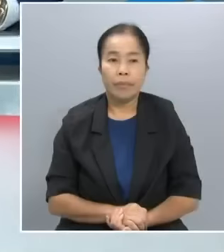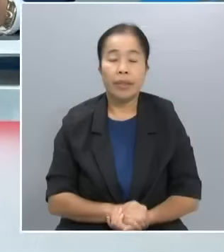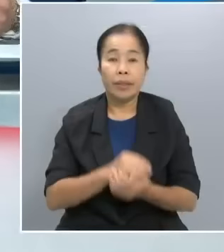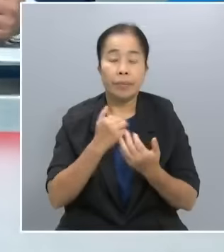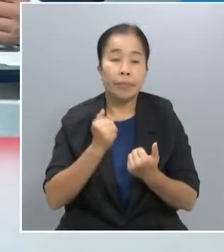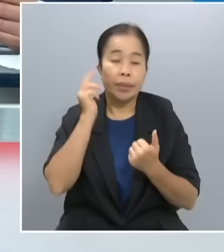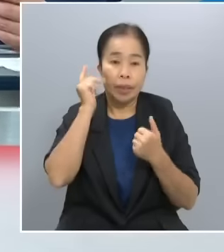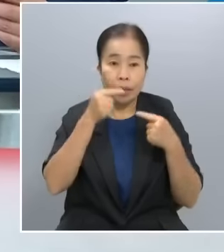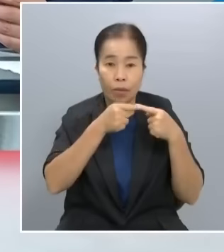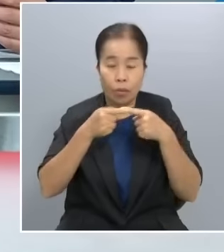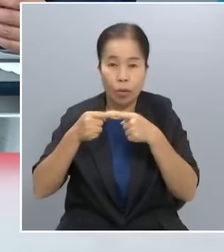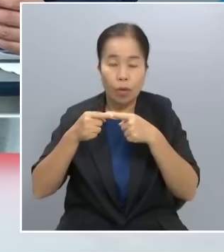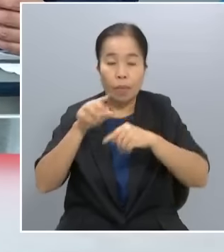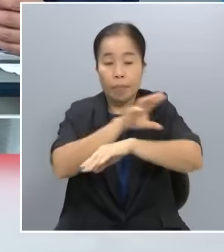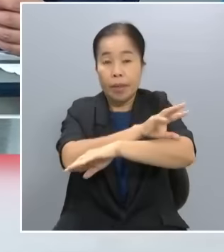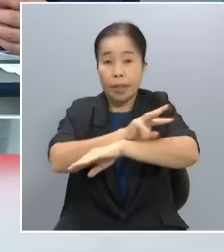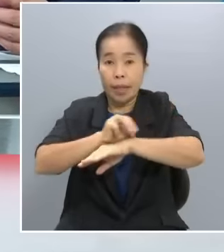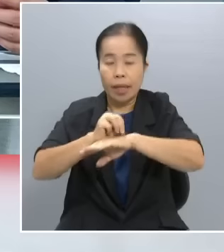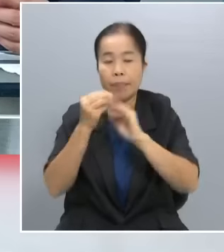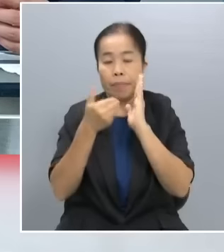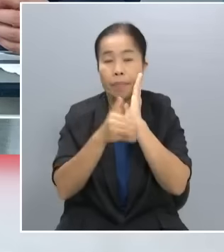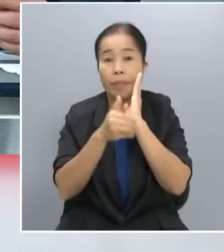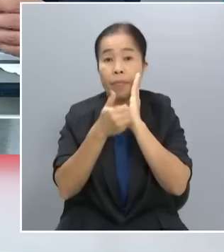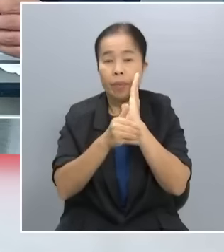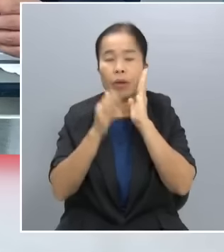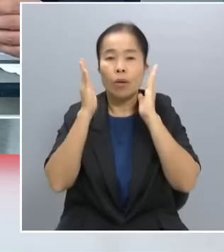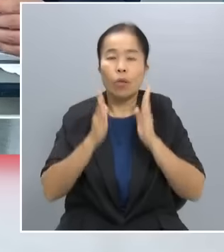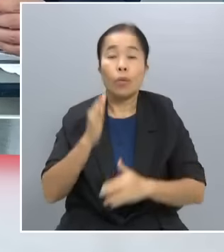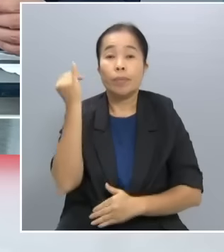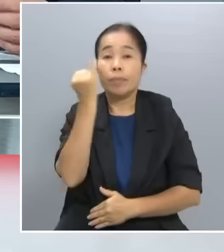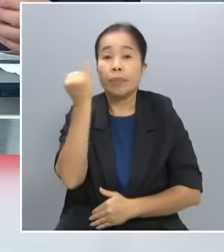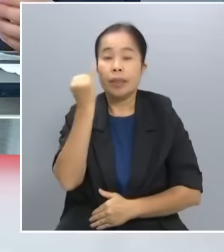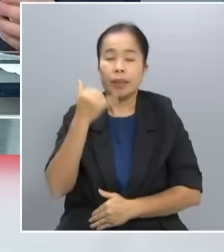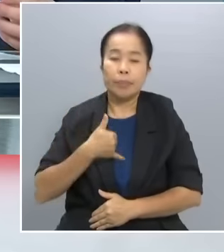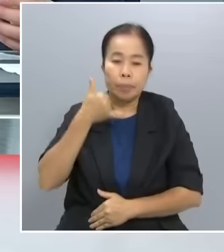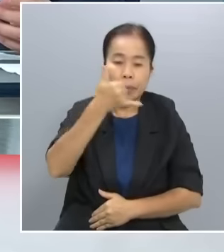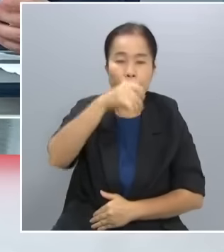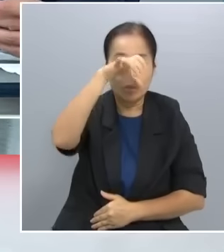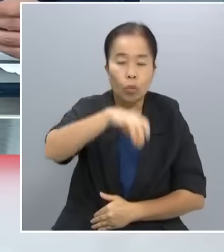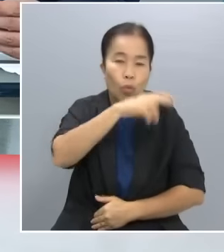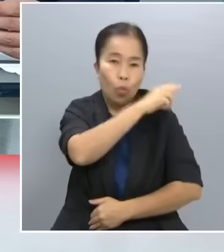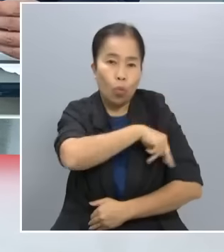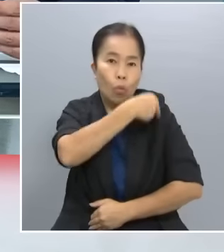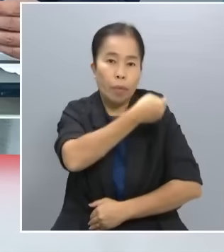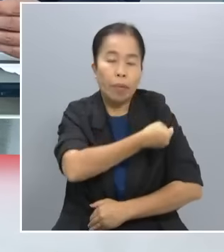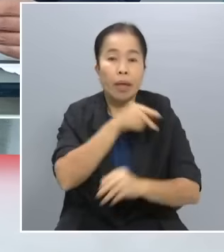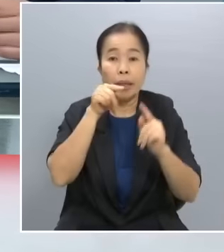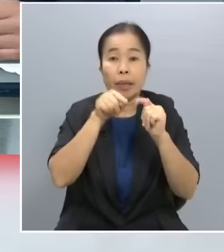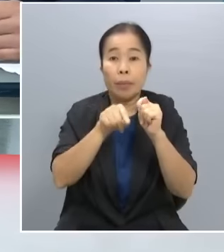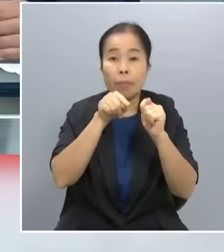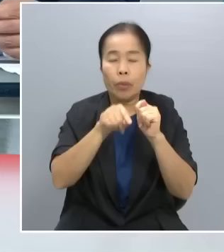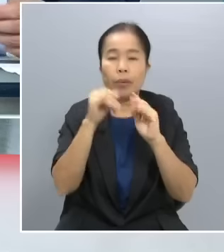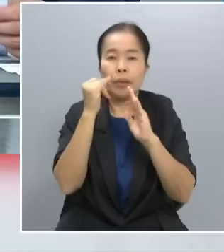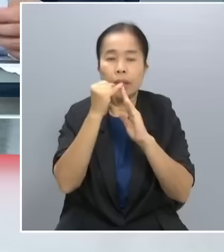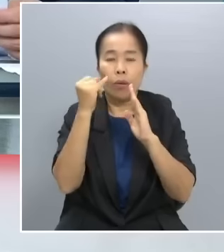ผู้ชมครับไปที่มหาสารคามนะครับมีกรณีของคนร้ายเนี่ยบุกไปที่โรงพยาบาลส่งเสริมสุขภาพตำบล นะครับที่มหาสารคาม